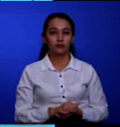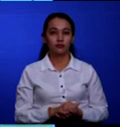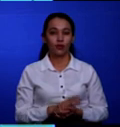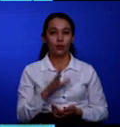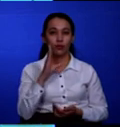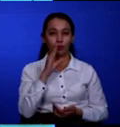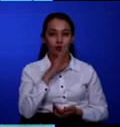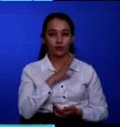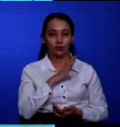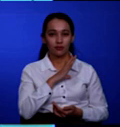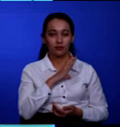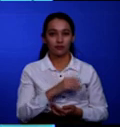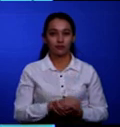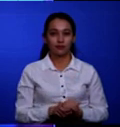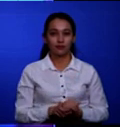Ulgurdingizmi bolajonlar?